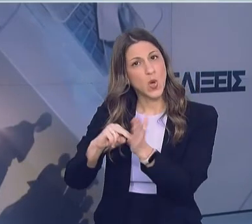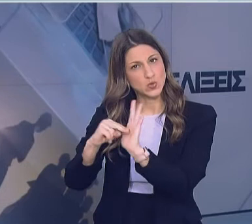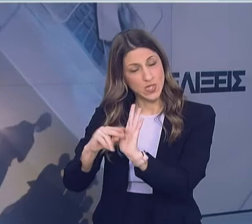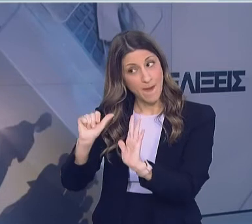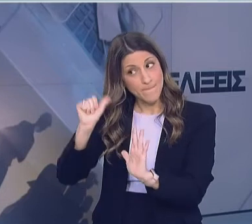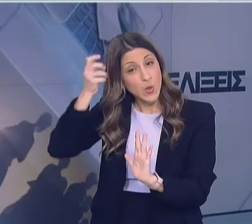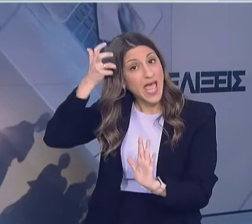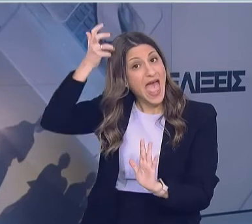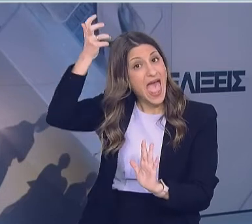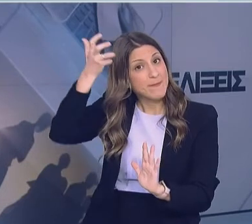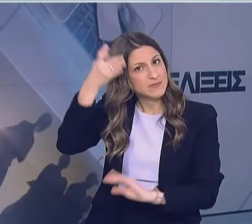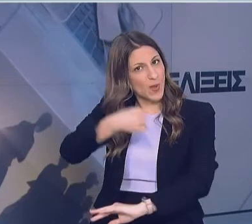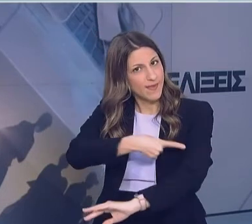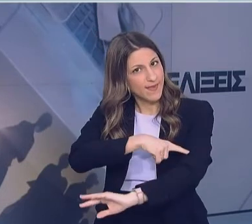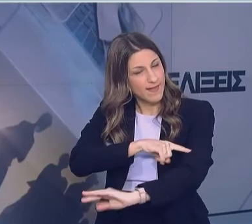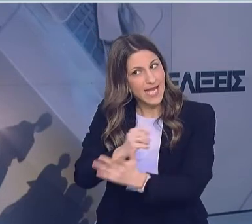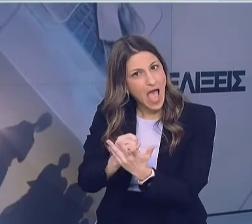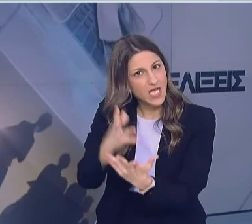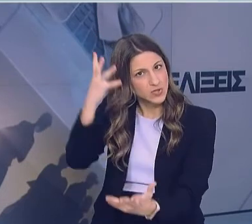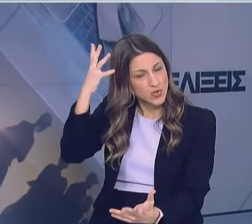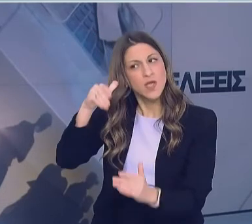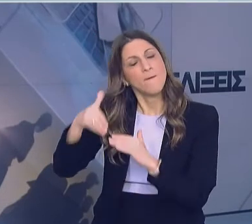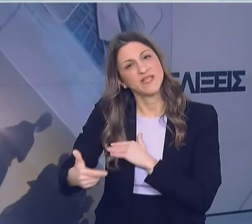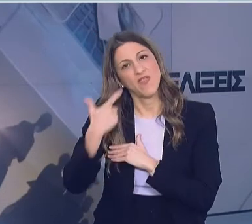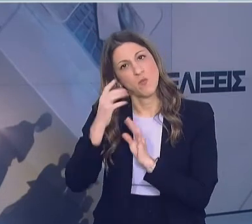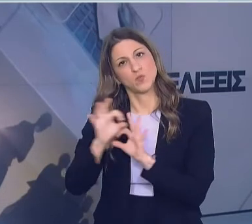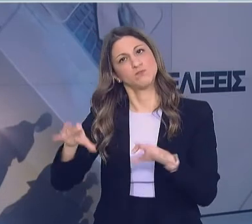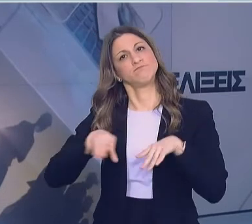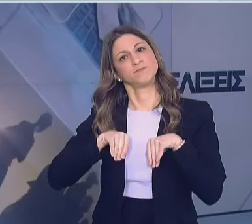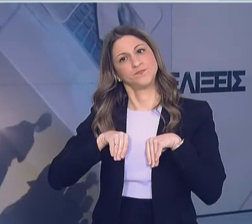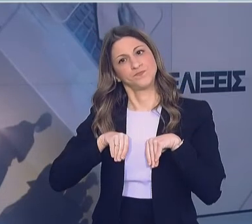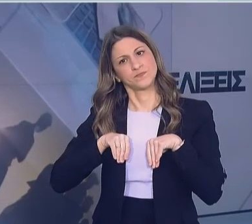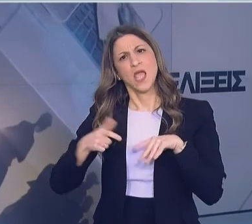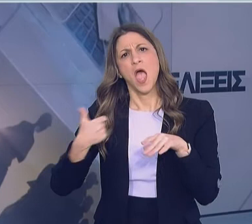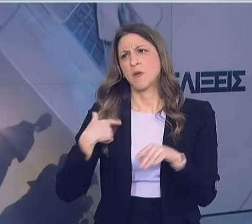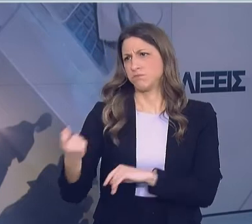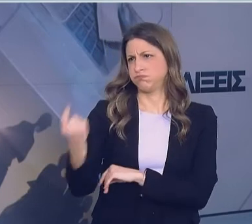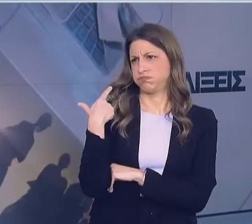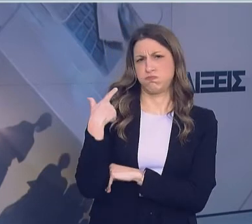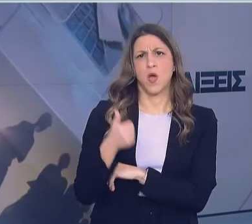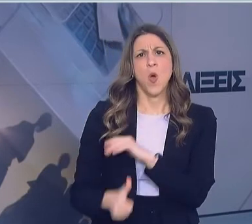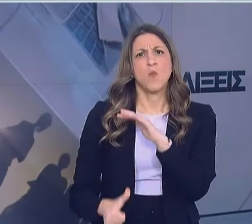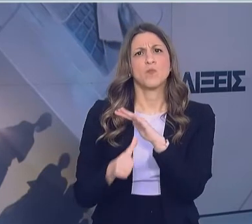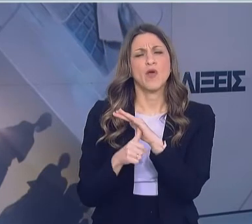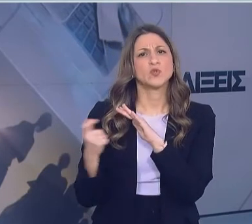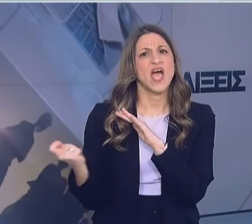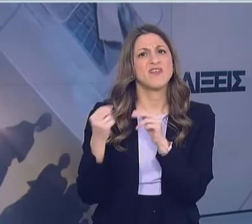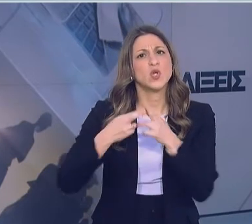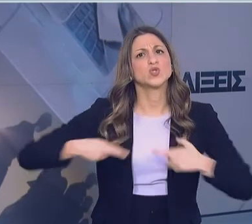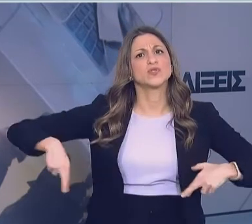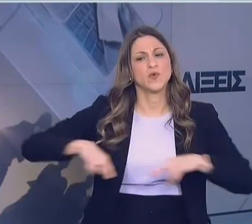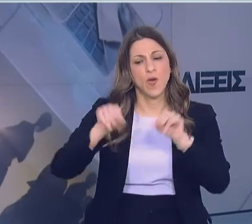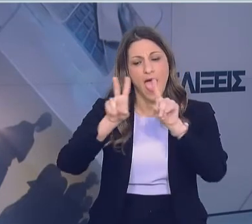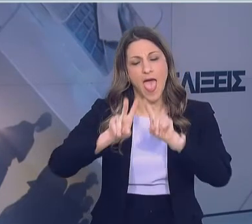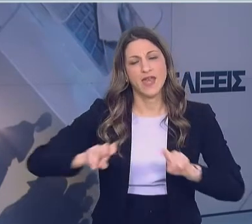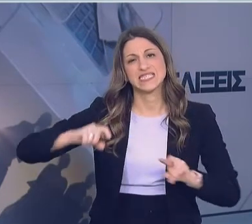τα κριτήρια της ιατρικής κοινότητας. Εδέχθηκα συγκεκριμένη αλληλογραφία για αυτό το θέμα από τον πρόεδρο του Εθνικού Συμβουλίου Έρευνας, Τεχνολογίας